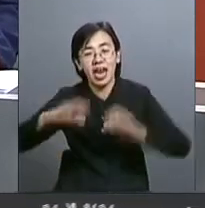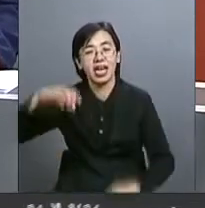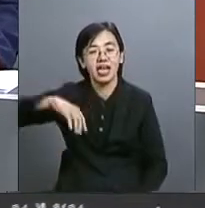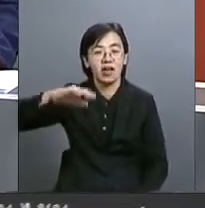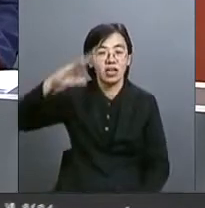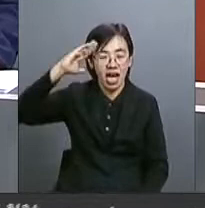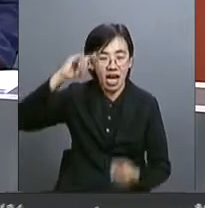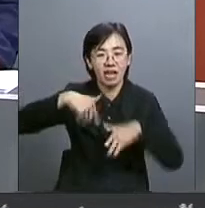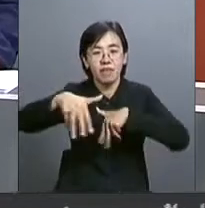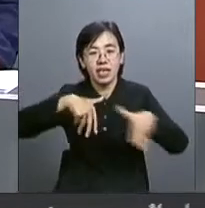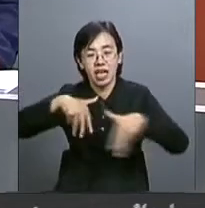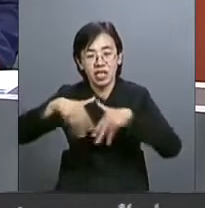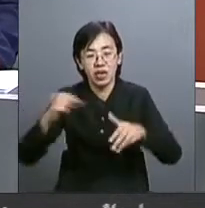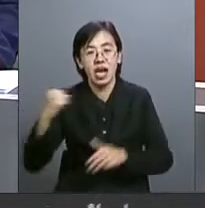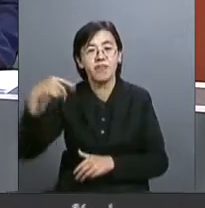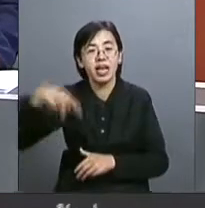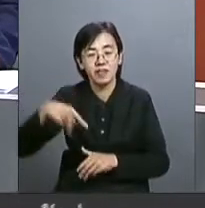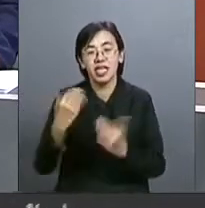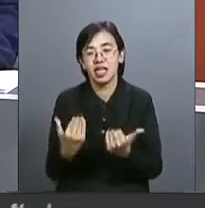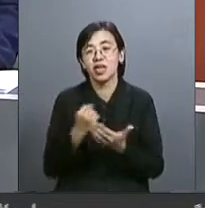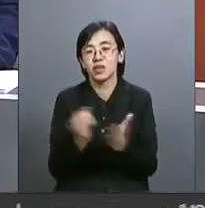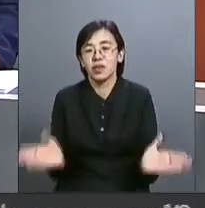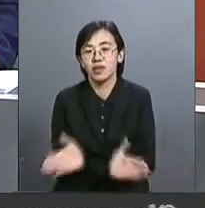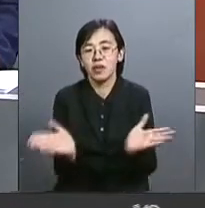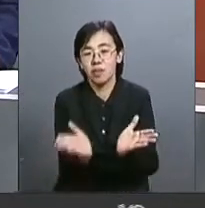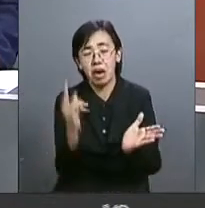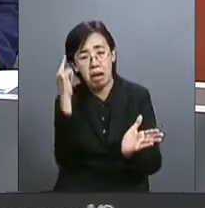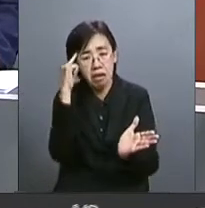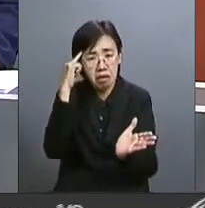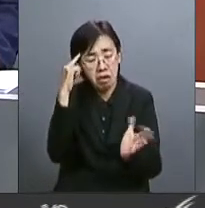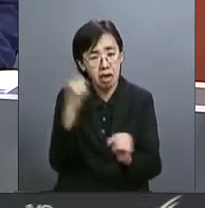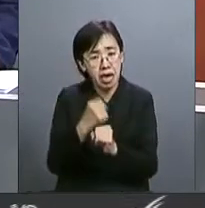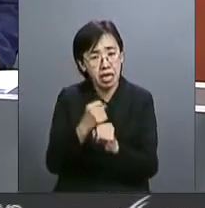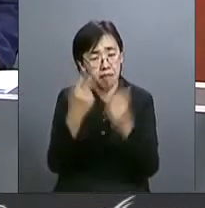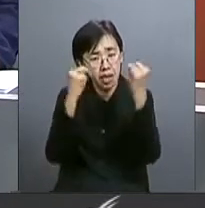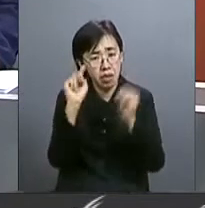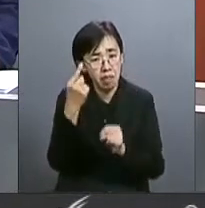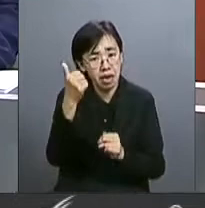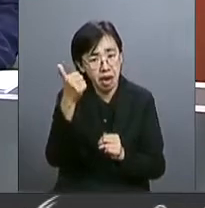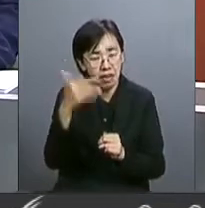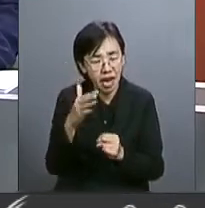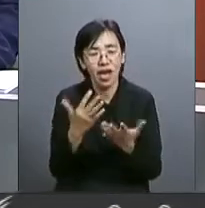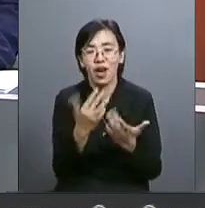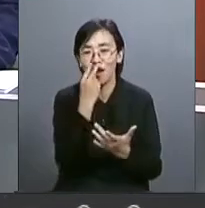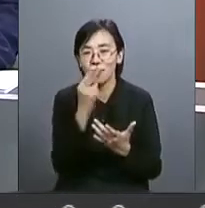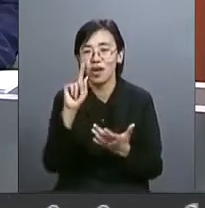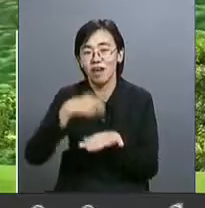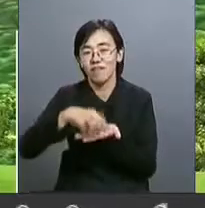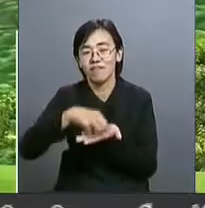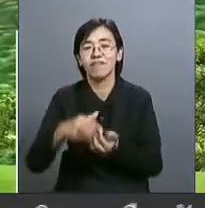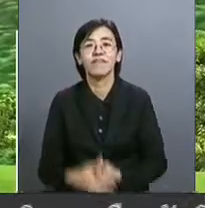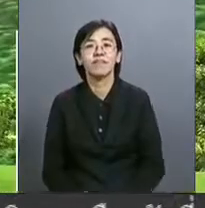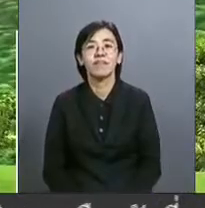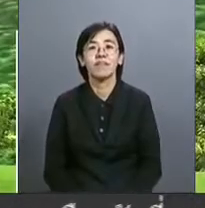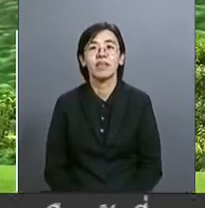นและอำนาจพิเศษค่ะที่อยู่ในมือเวลานี้นะคะว่าเอื้ออำนวยได้มากน้อยแค่ไหนติดตามรายงานจากคุณปัญญาทิวสังวานค่ะ